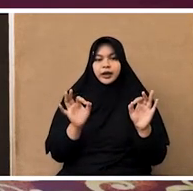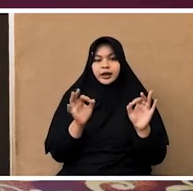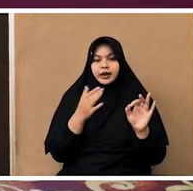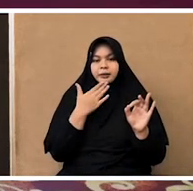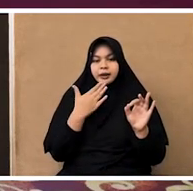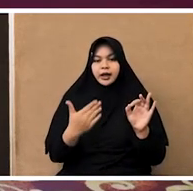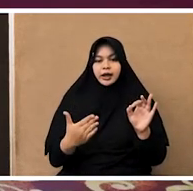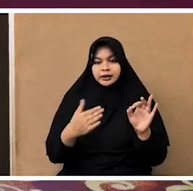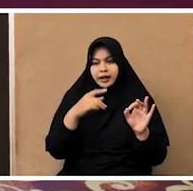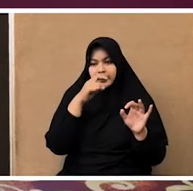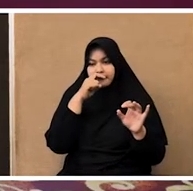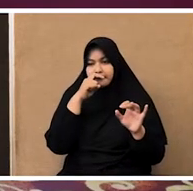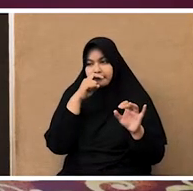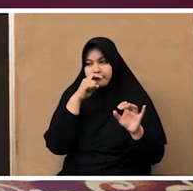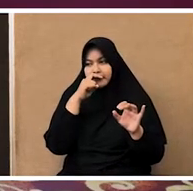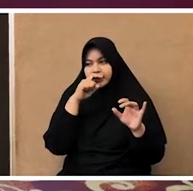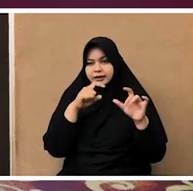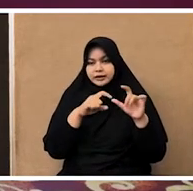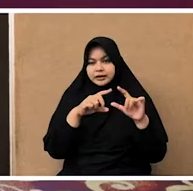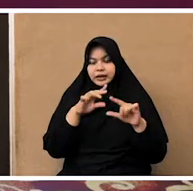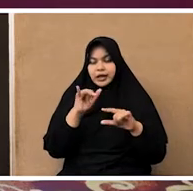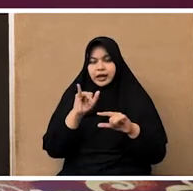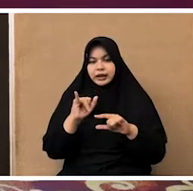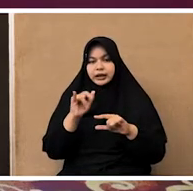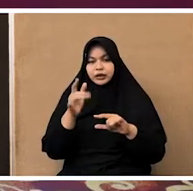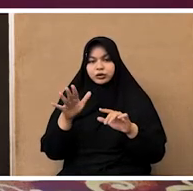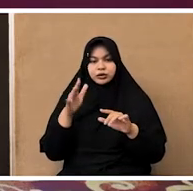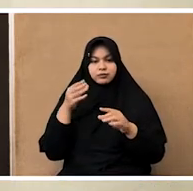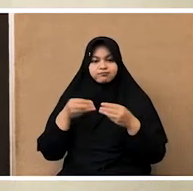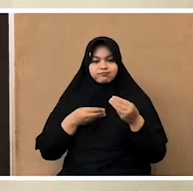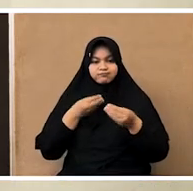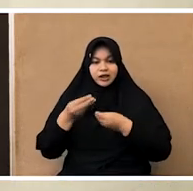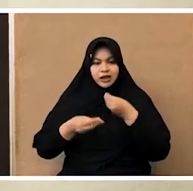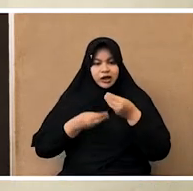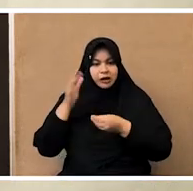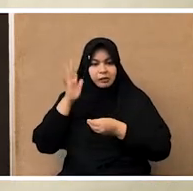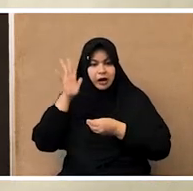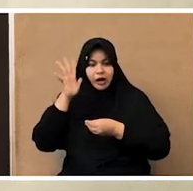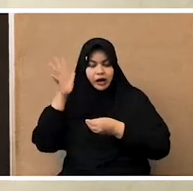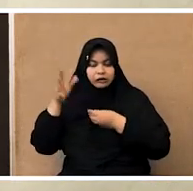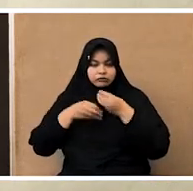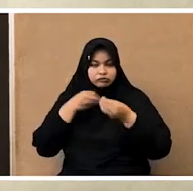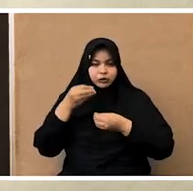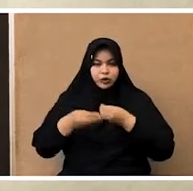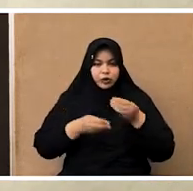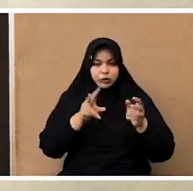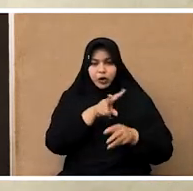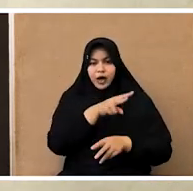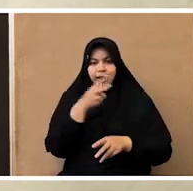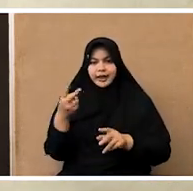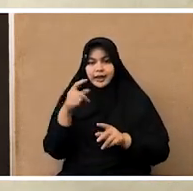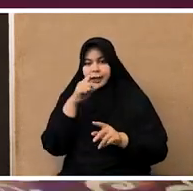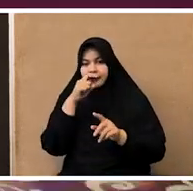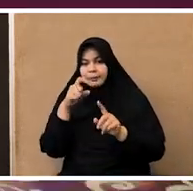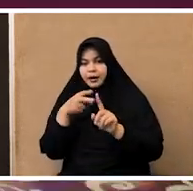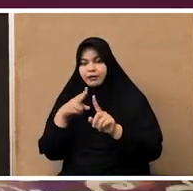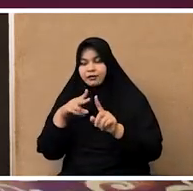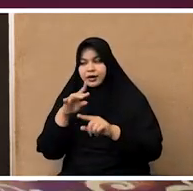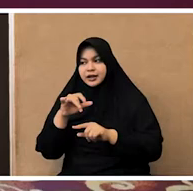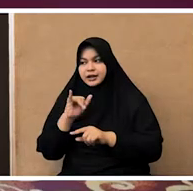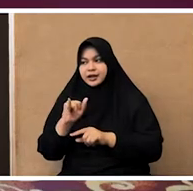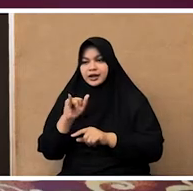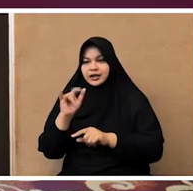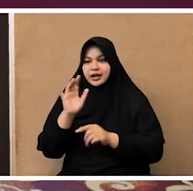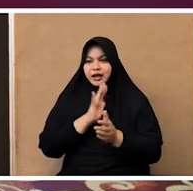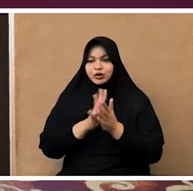Mas Ali yang sudah memberikan gambaran ya nah saya ingin ke Mas Fajri ini karena Mas Fajri langsung di pusat kekuasaan ini ya